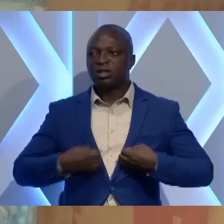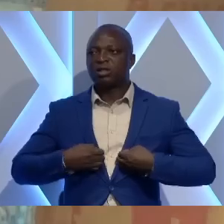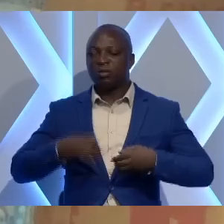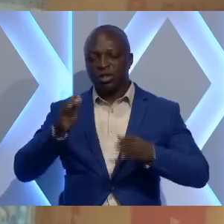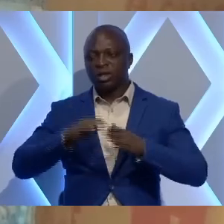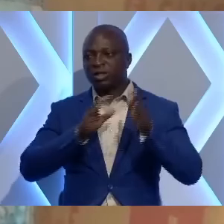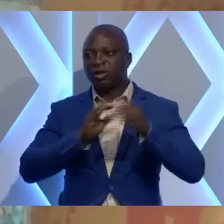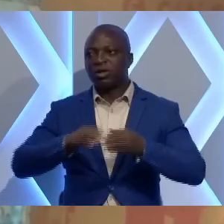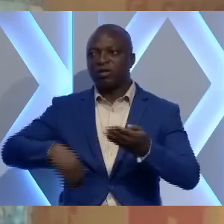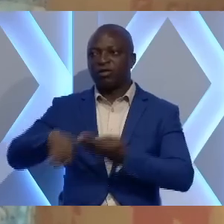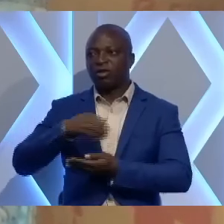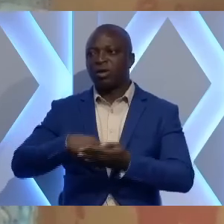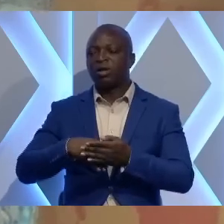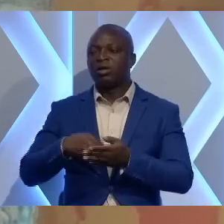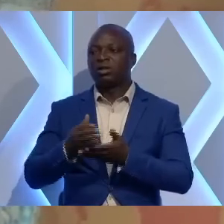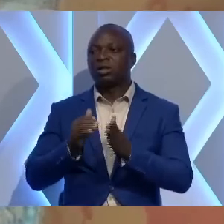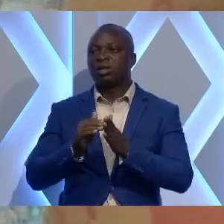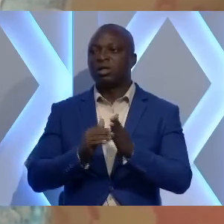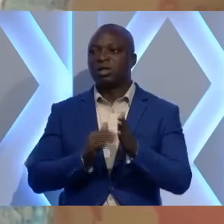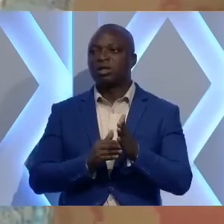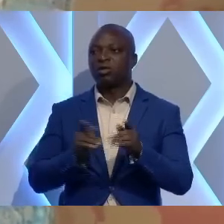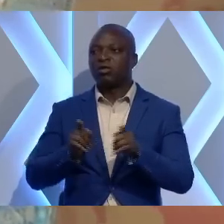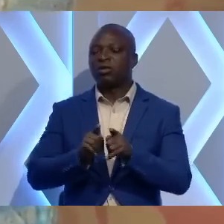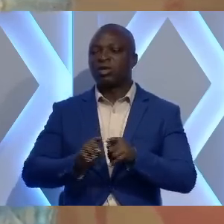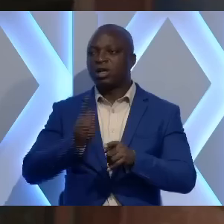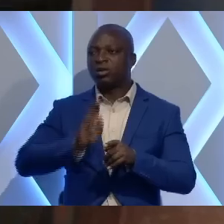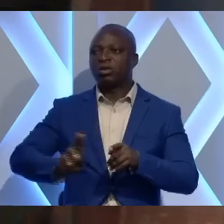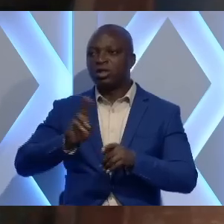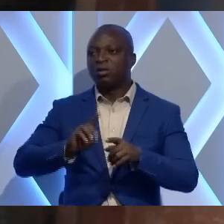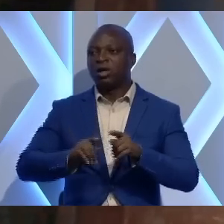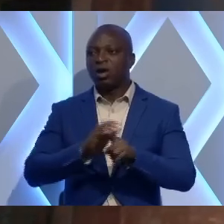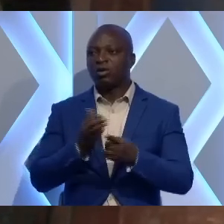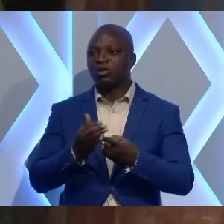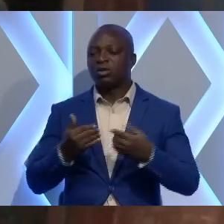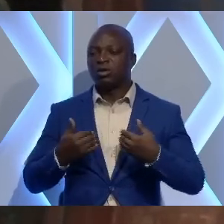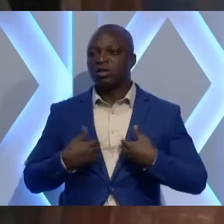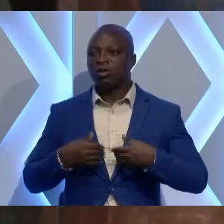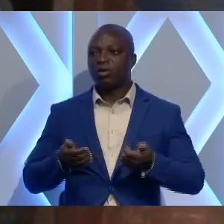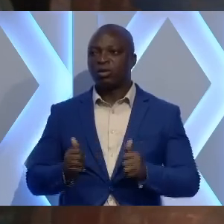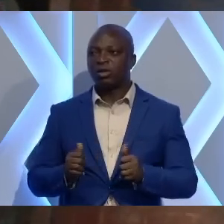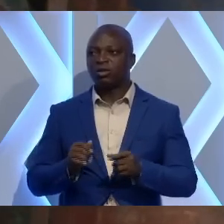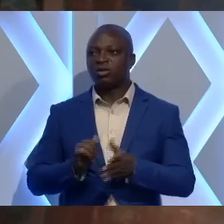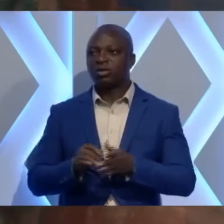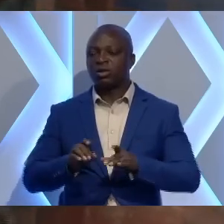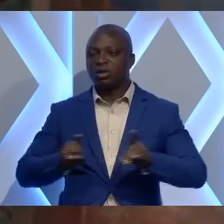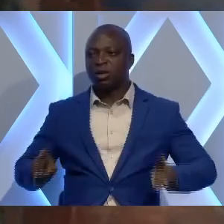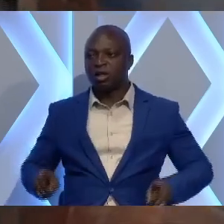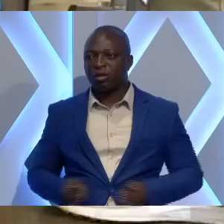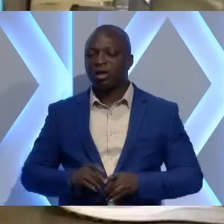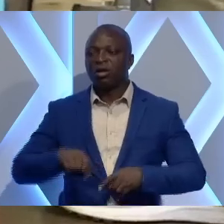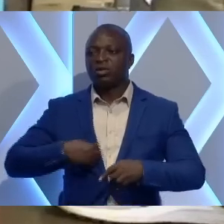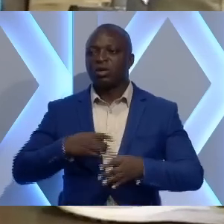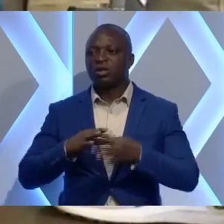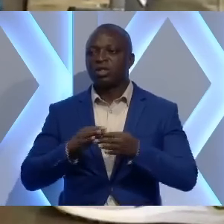charge de l'environnement une liste des réfrigérants qui peuvent être utilisés, mais à condition d'avoir une autorisation de ce département. Nous allons citer